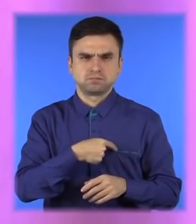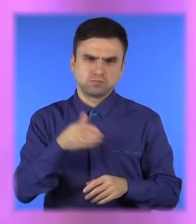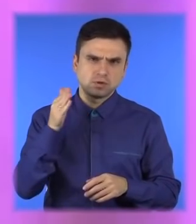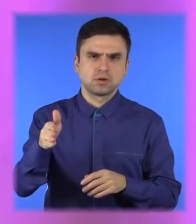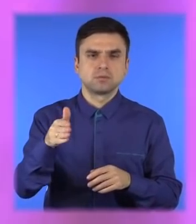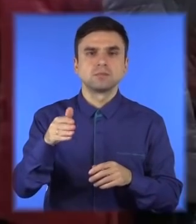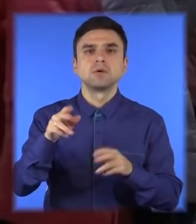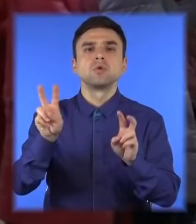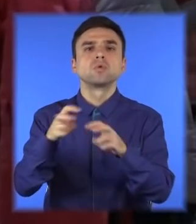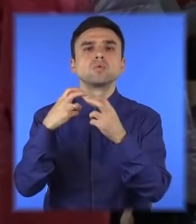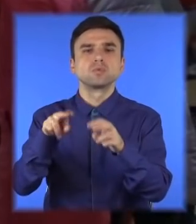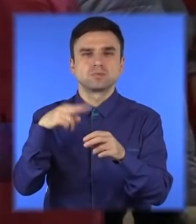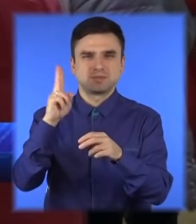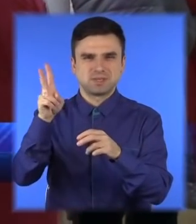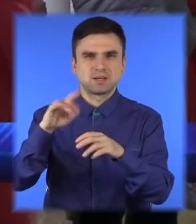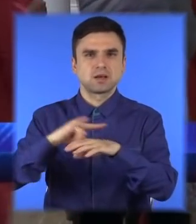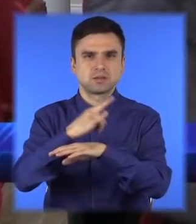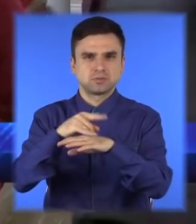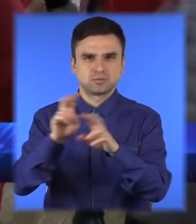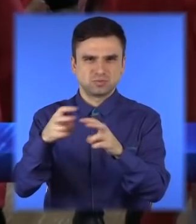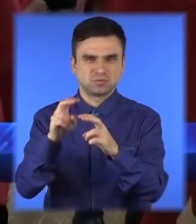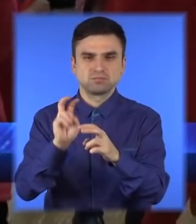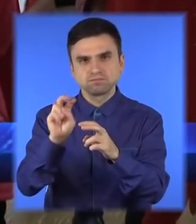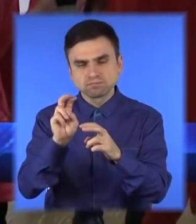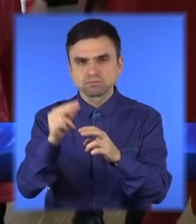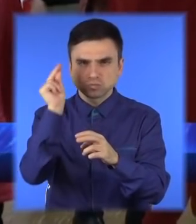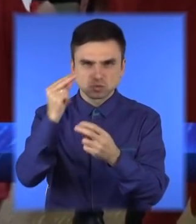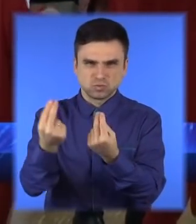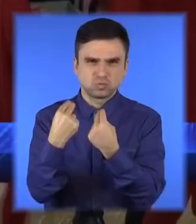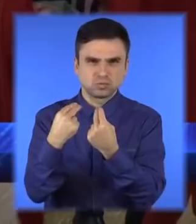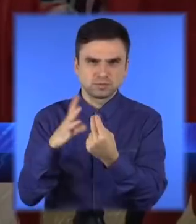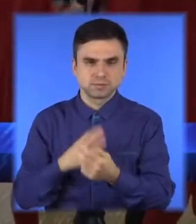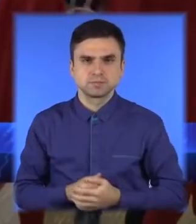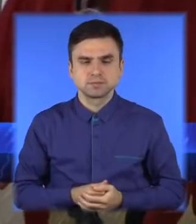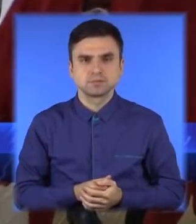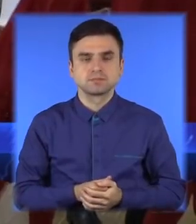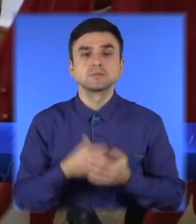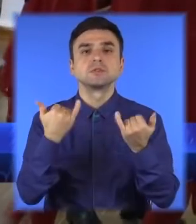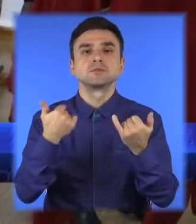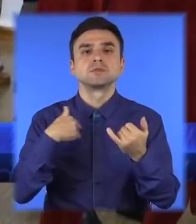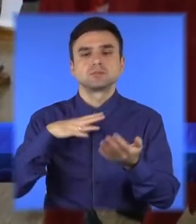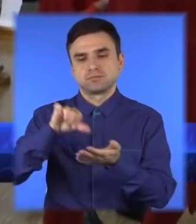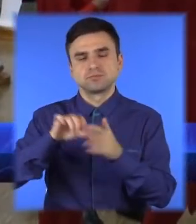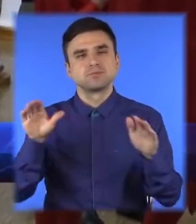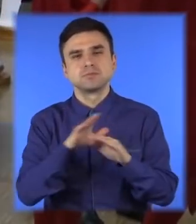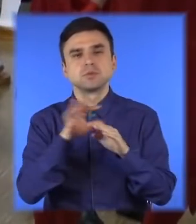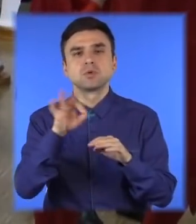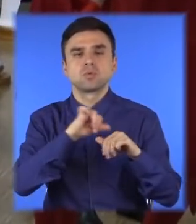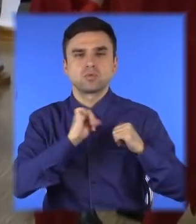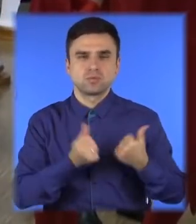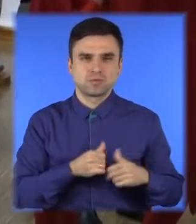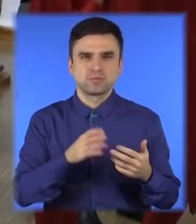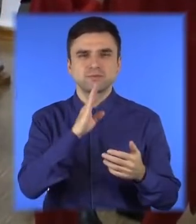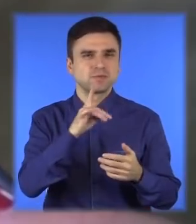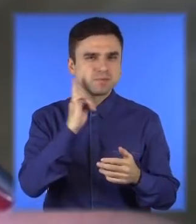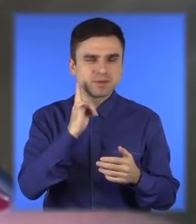Палацу культури Карачуни. Я сьогодні співала пісню про кохання, про дівочу долю, про її